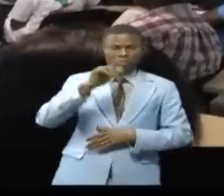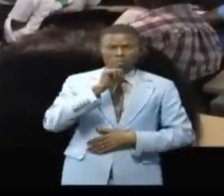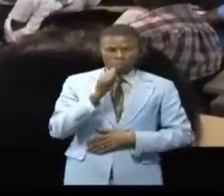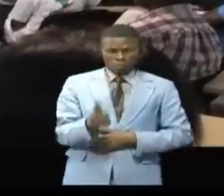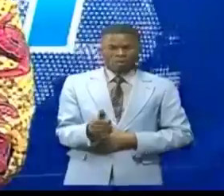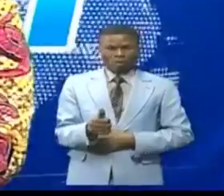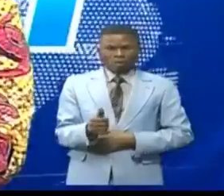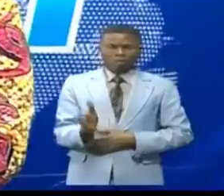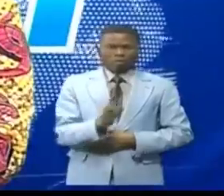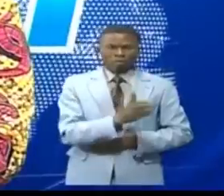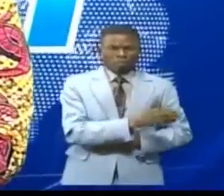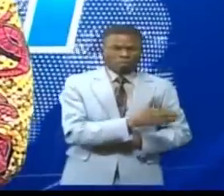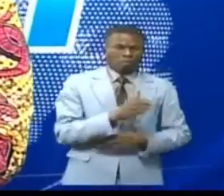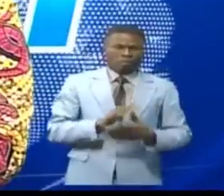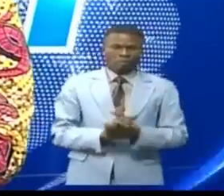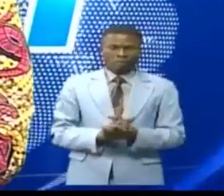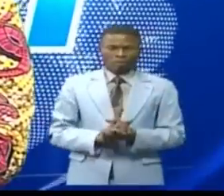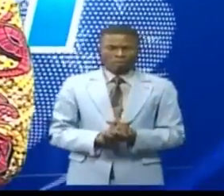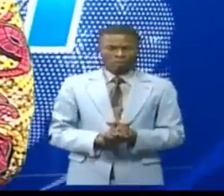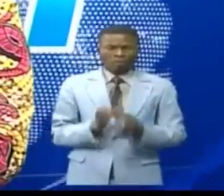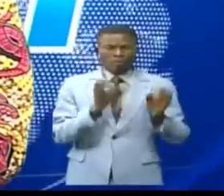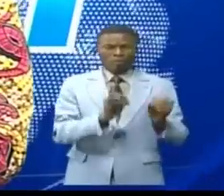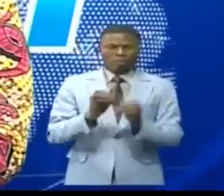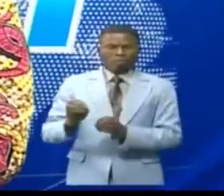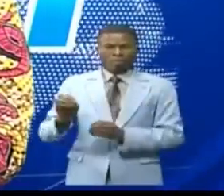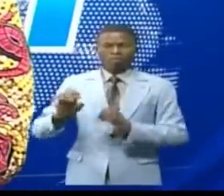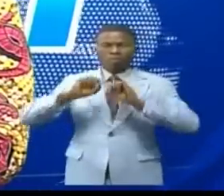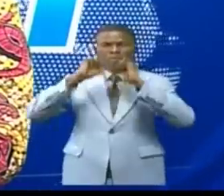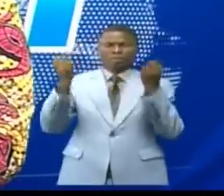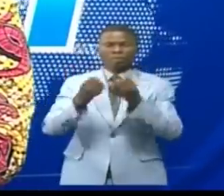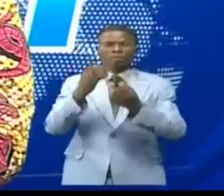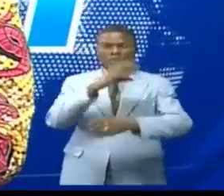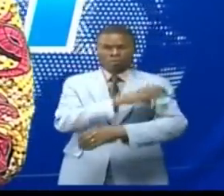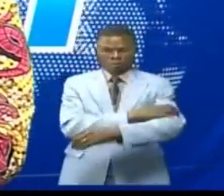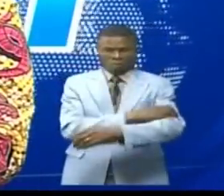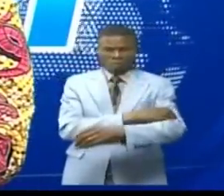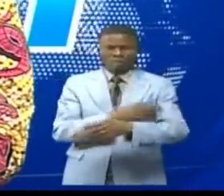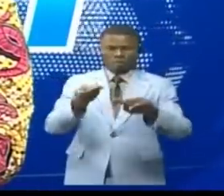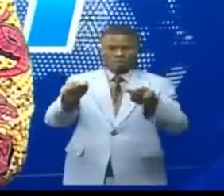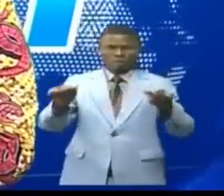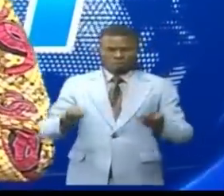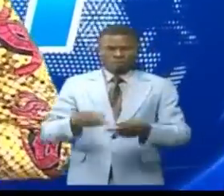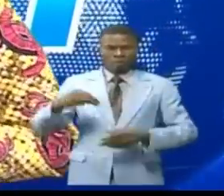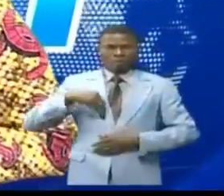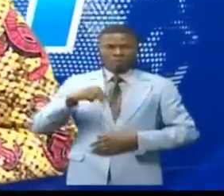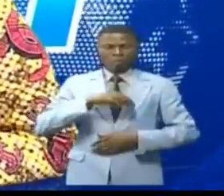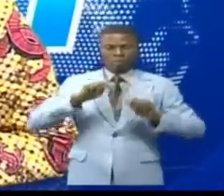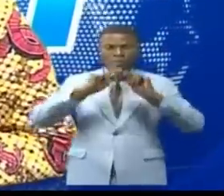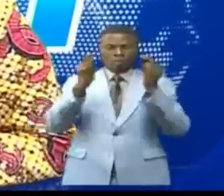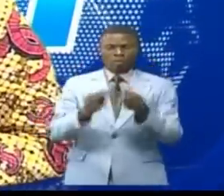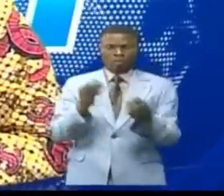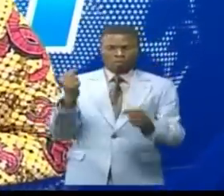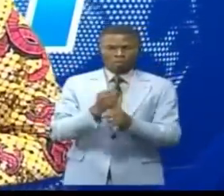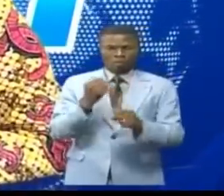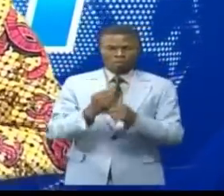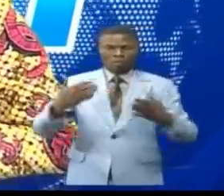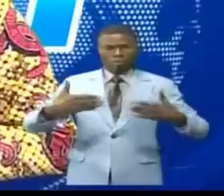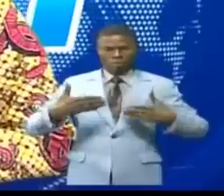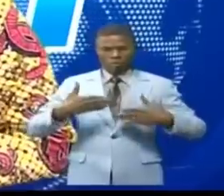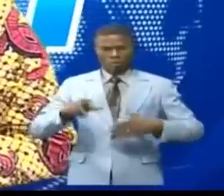reproduise. C'était là les organisations de la société civile environnementale, membres du groupe de travail Climat